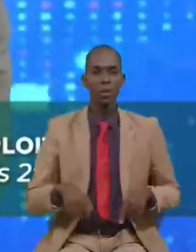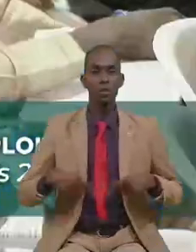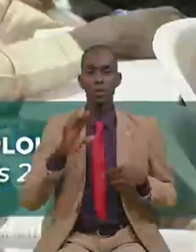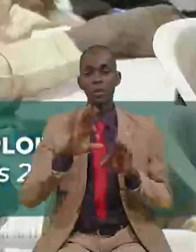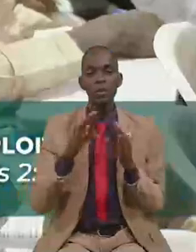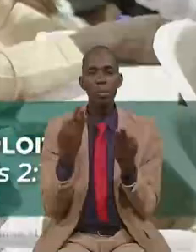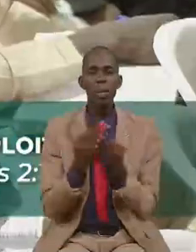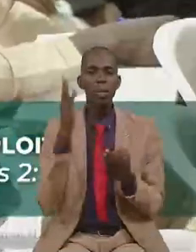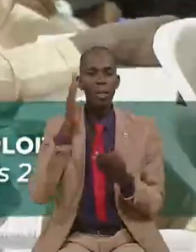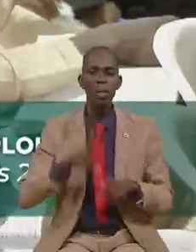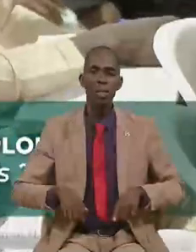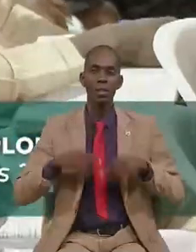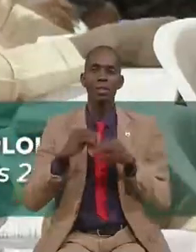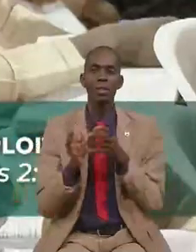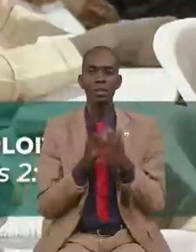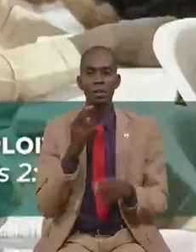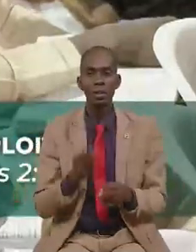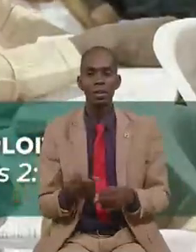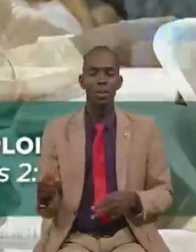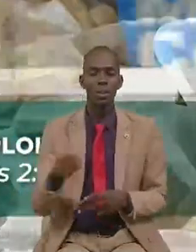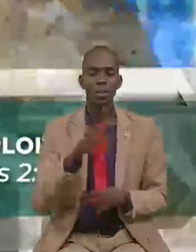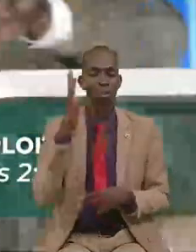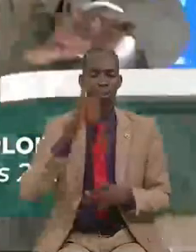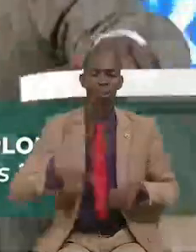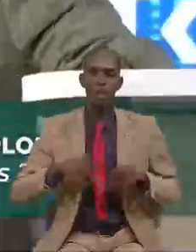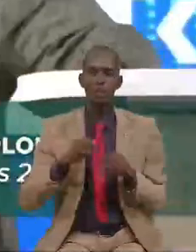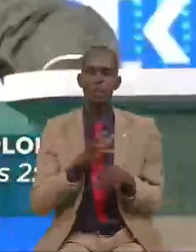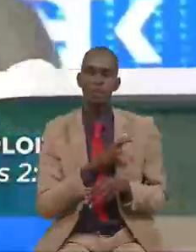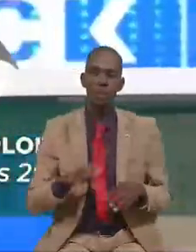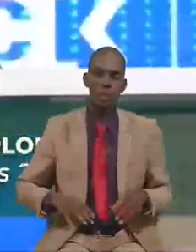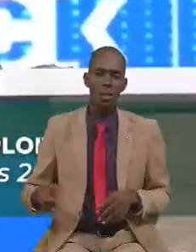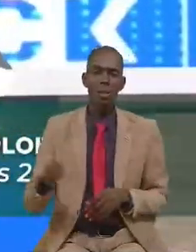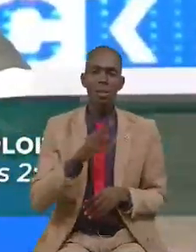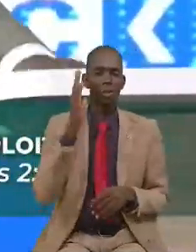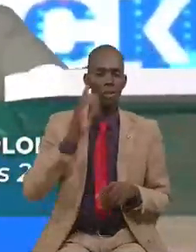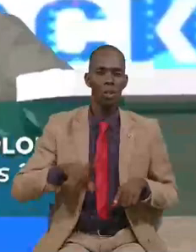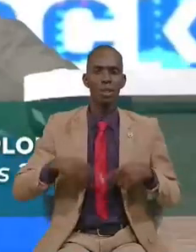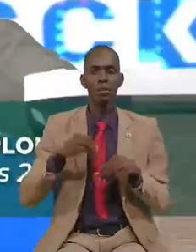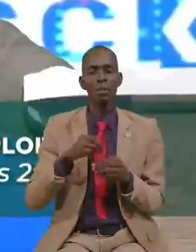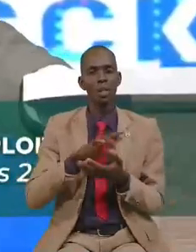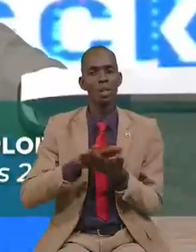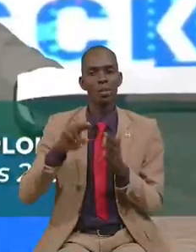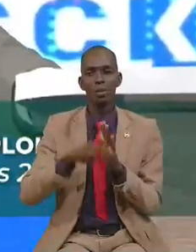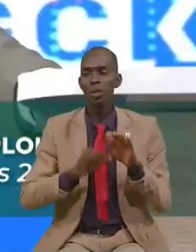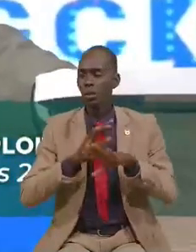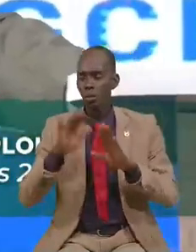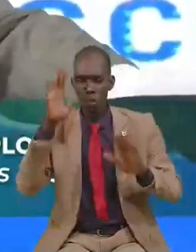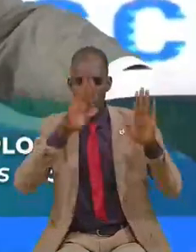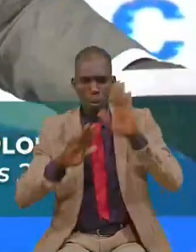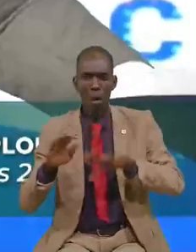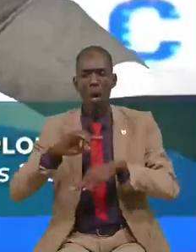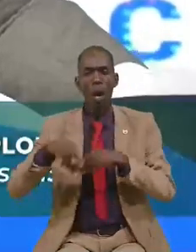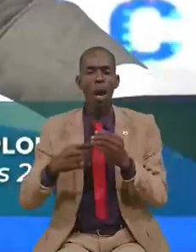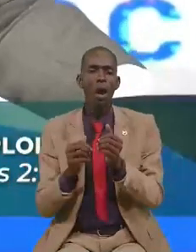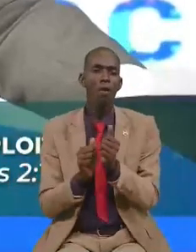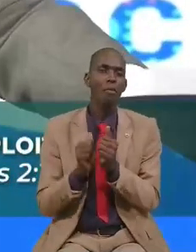reprendre vie, ils reprirent vie, ils revivront en Christ, ils revivront dans la justice, ne t'en fais pas. Oh,